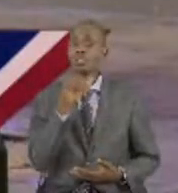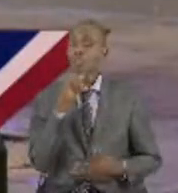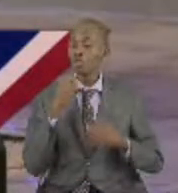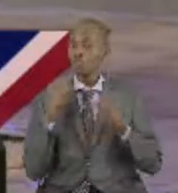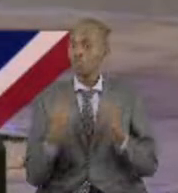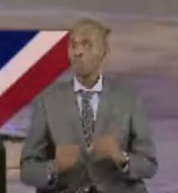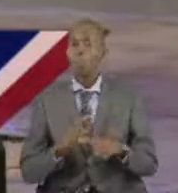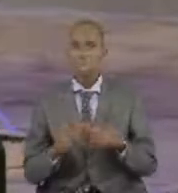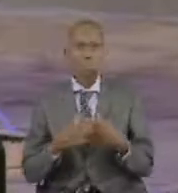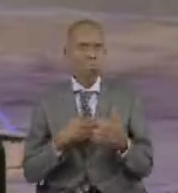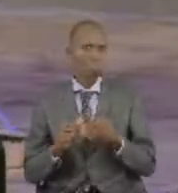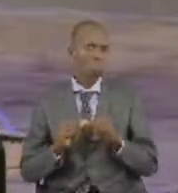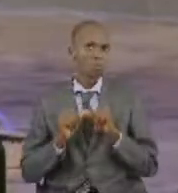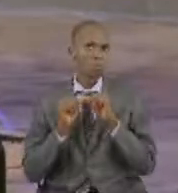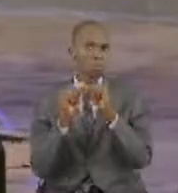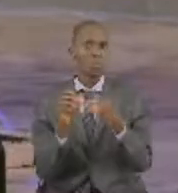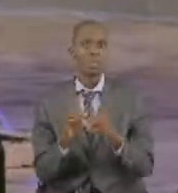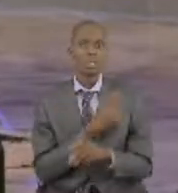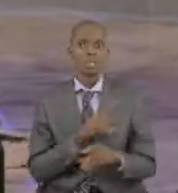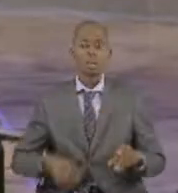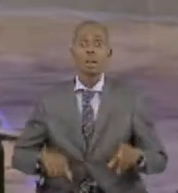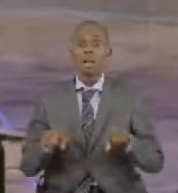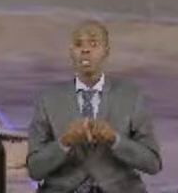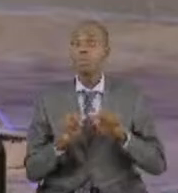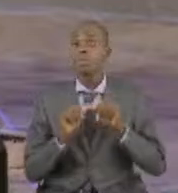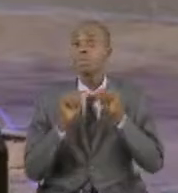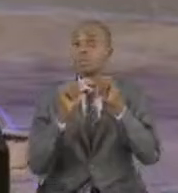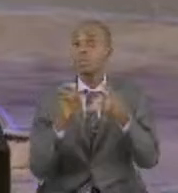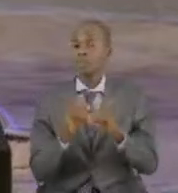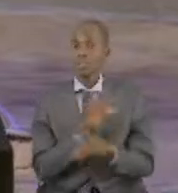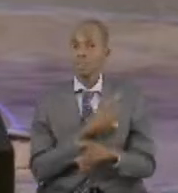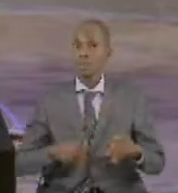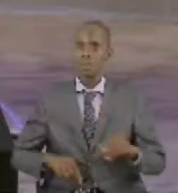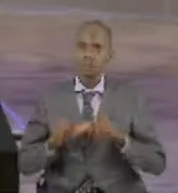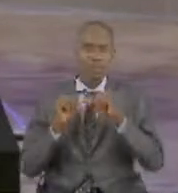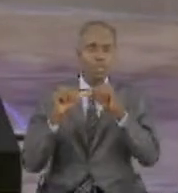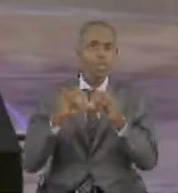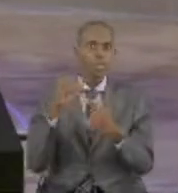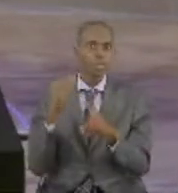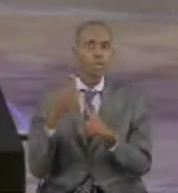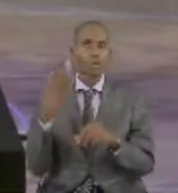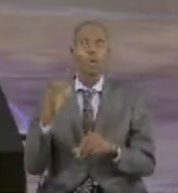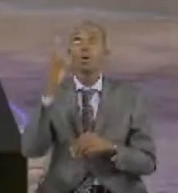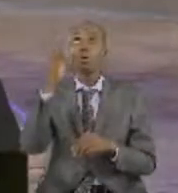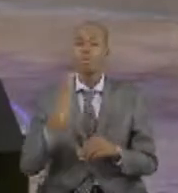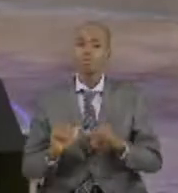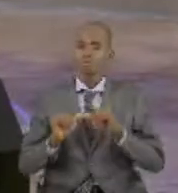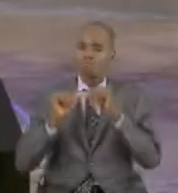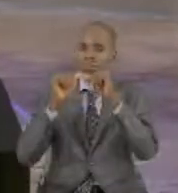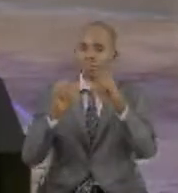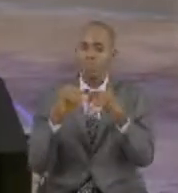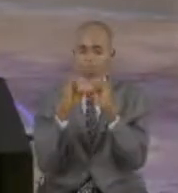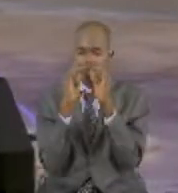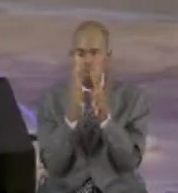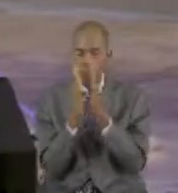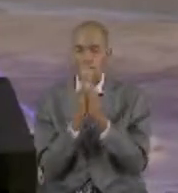ont continué dans le Seigneur. Et c'est cette continuité dans le Seigneur, la continuation dans la parole du Seigneur, la persévérance dans la